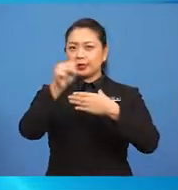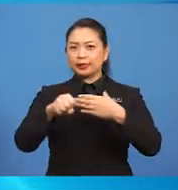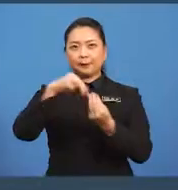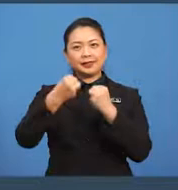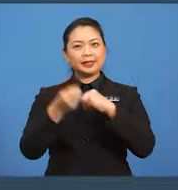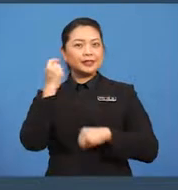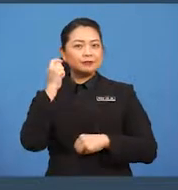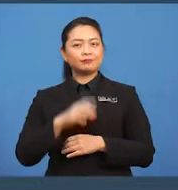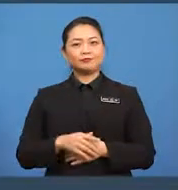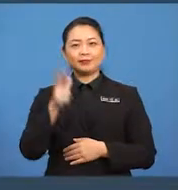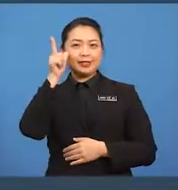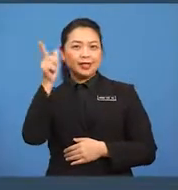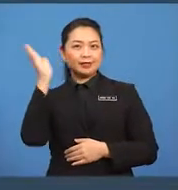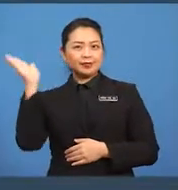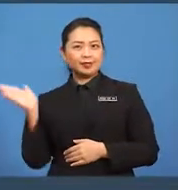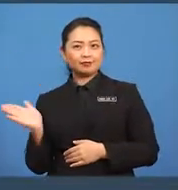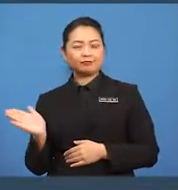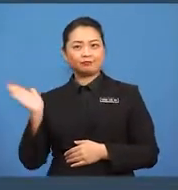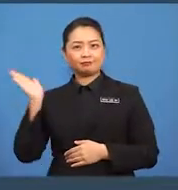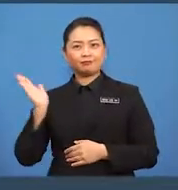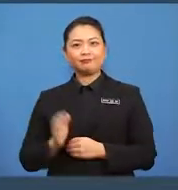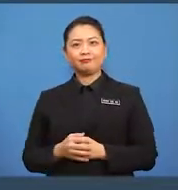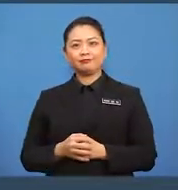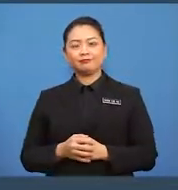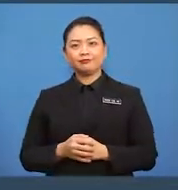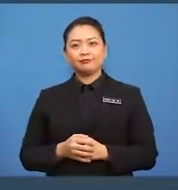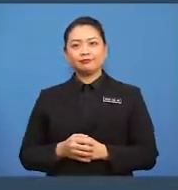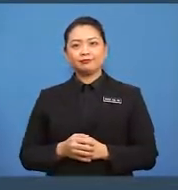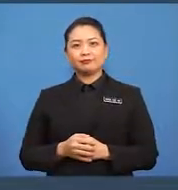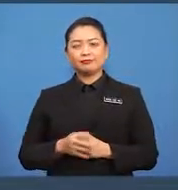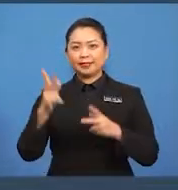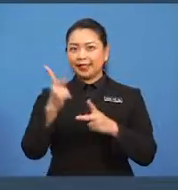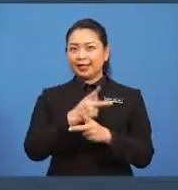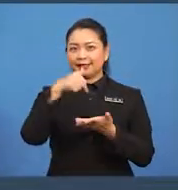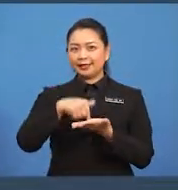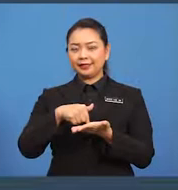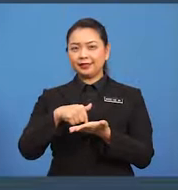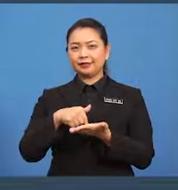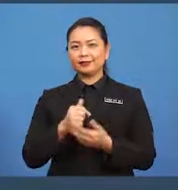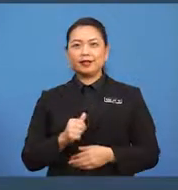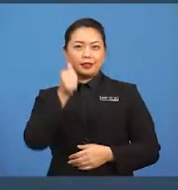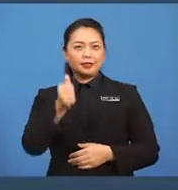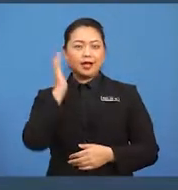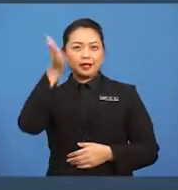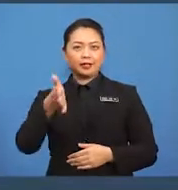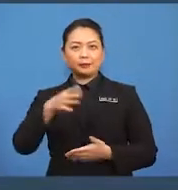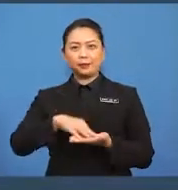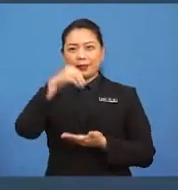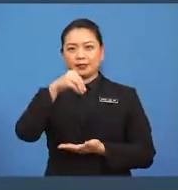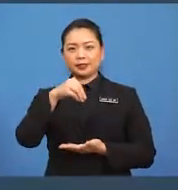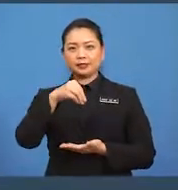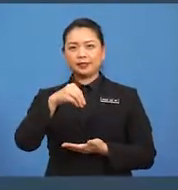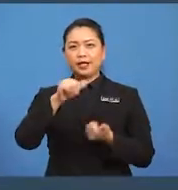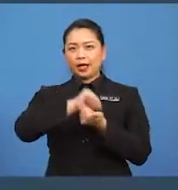tadi? Lihat pada paparan skrin. Pada episod kali ini, anda akan mempelajari